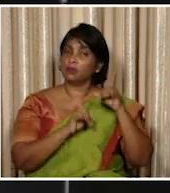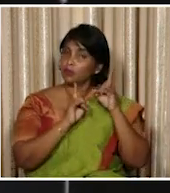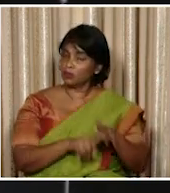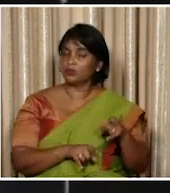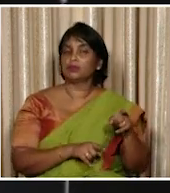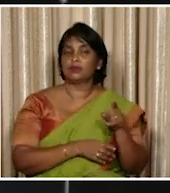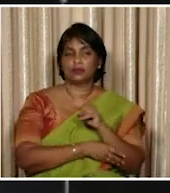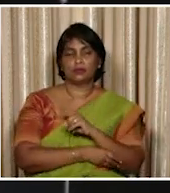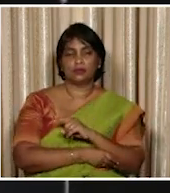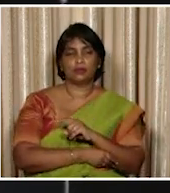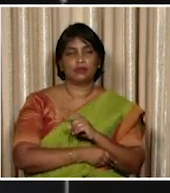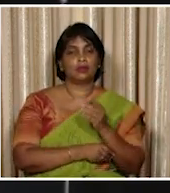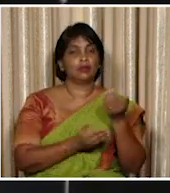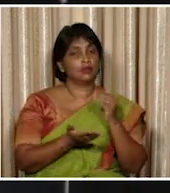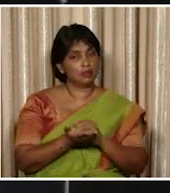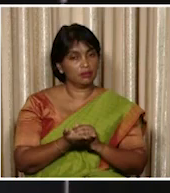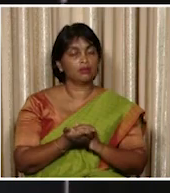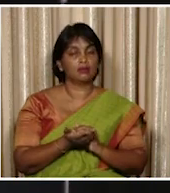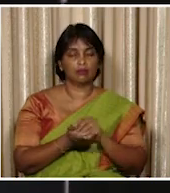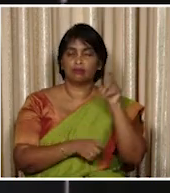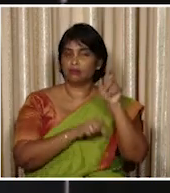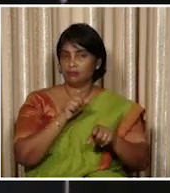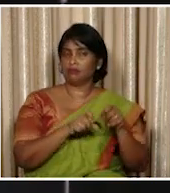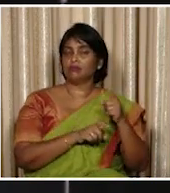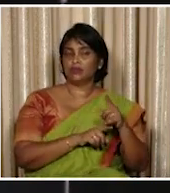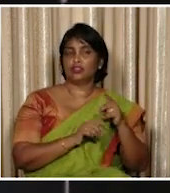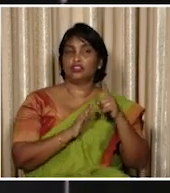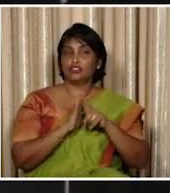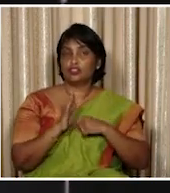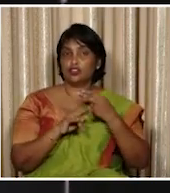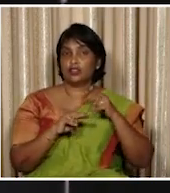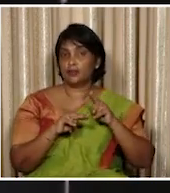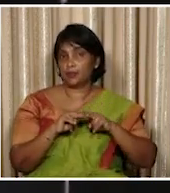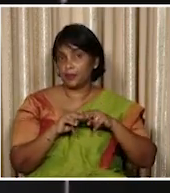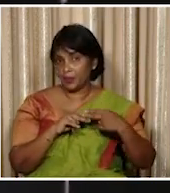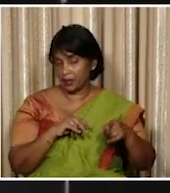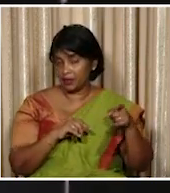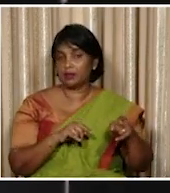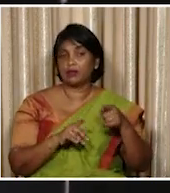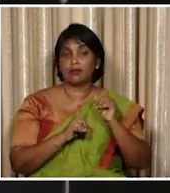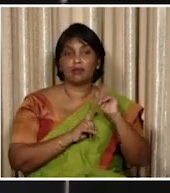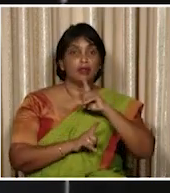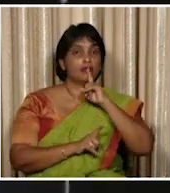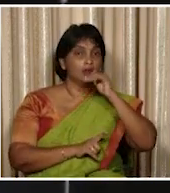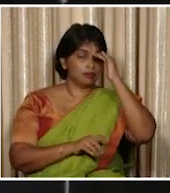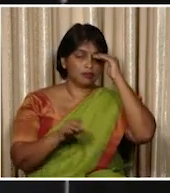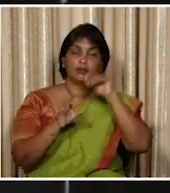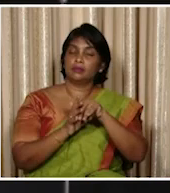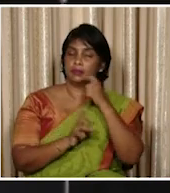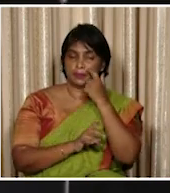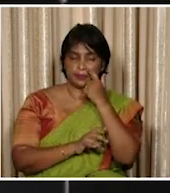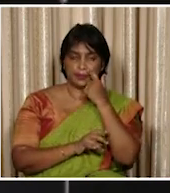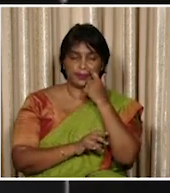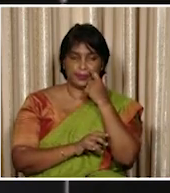වගේම තවත් ප්‍රේරවරුන් කීප දෙනෙක් යෝසප් මයිකල් පෙරරම් ඇත්තුමා මේ සභාවේ කථානායක හැටියට කටයුතු කරපු